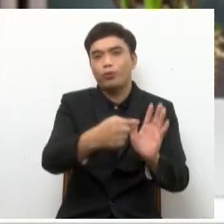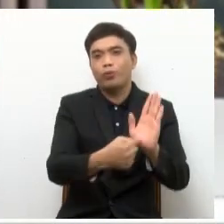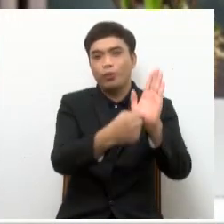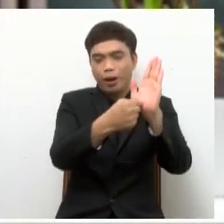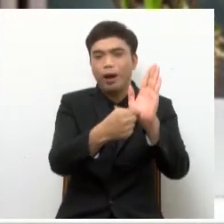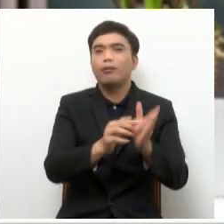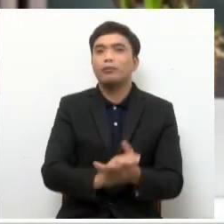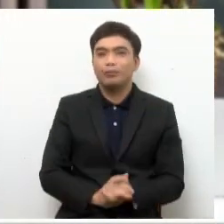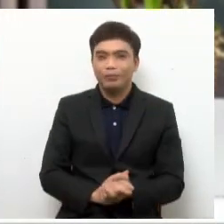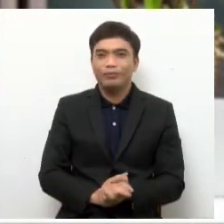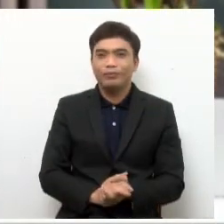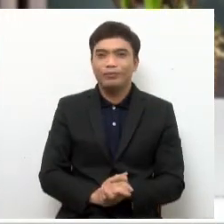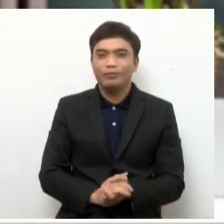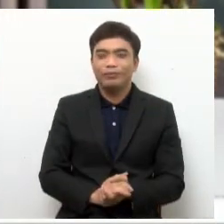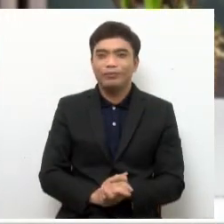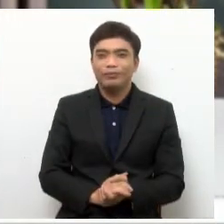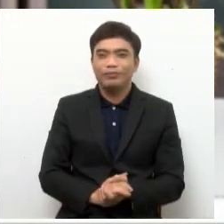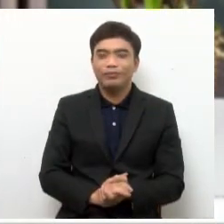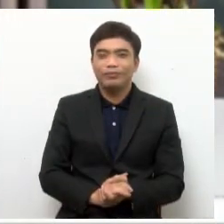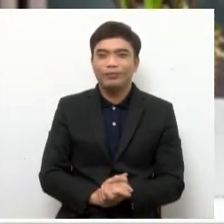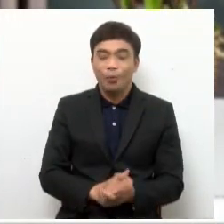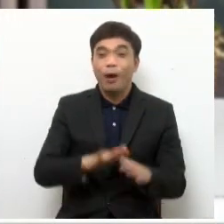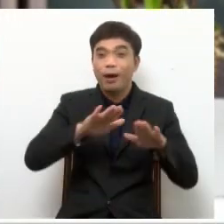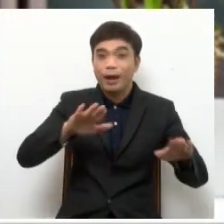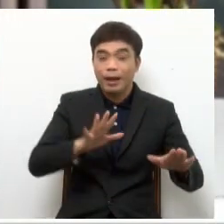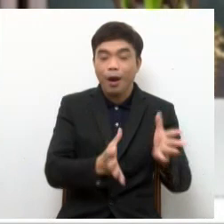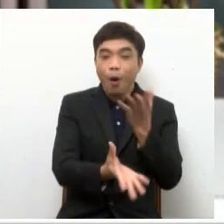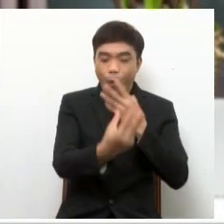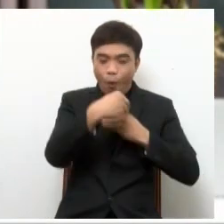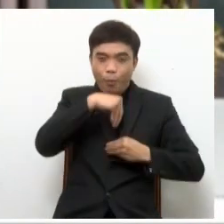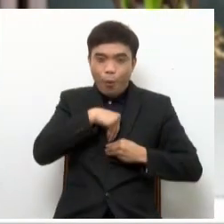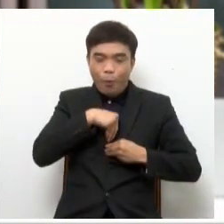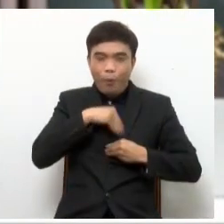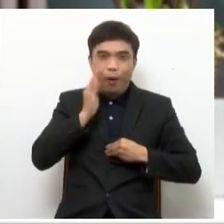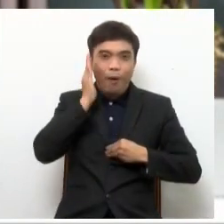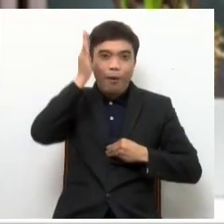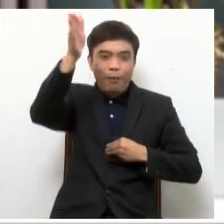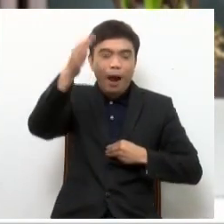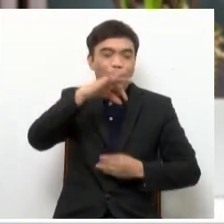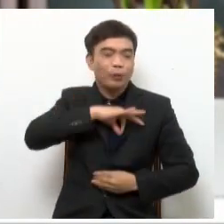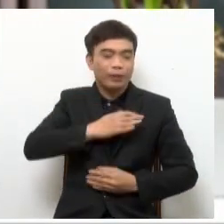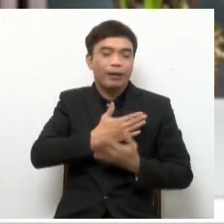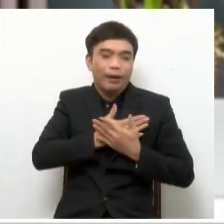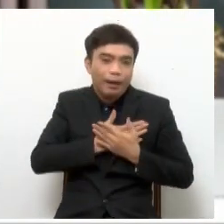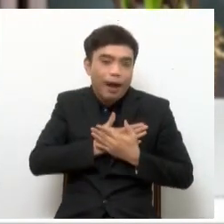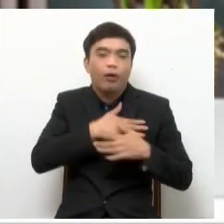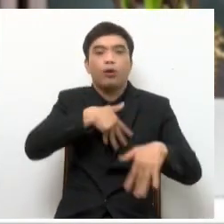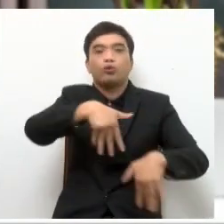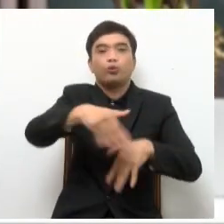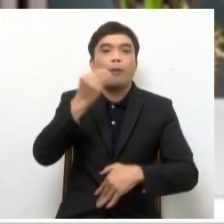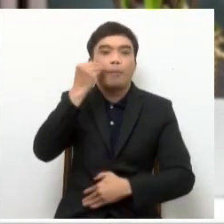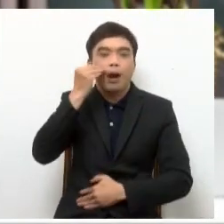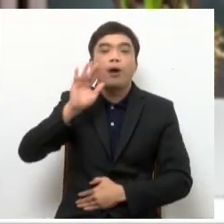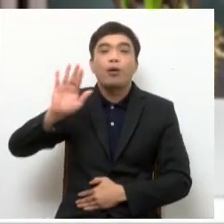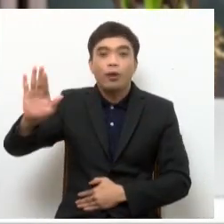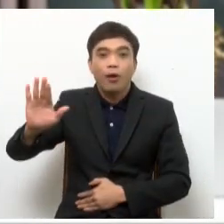ที่ติดตัวเด็กไปนะคะทำให้เกิดการรักท้องถิ่นเกิดขึ้นวันนี้ก็เช่นกันค่ะเราจะพาทุกท่านไปที่โรงเรียนบ้